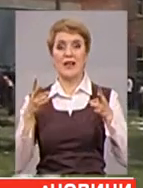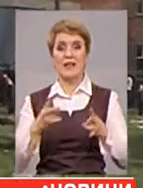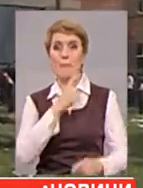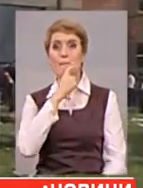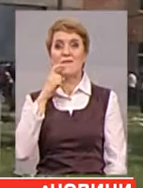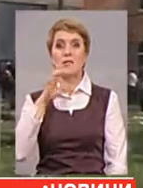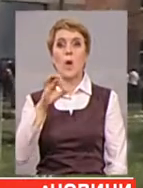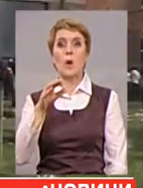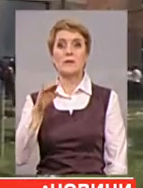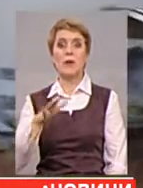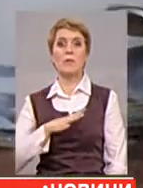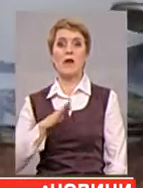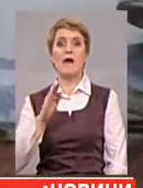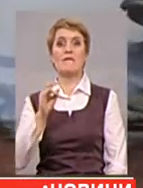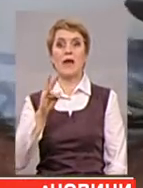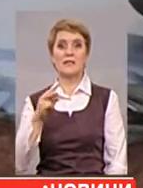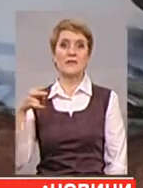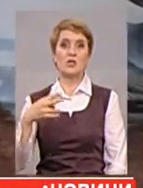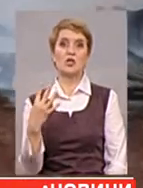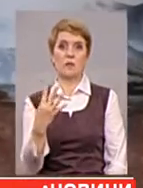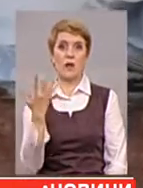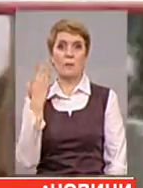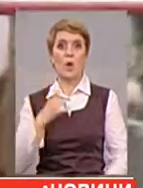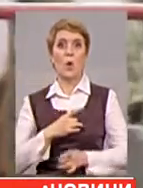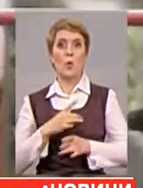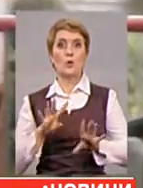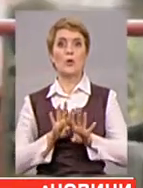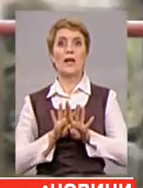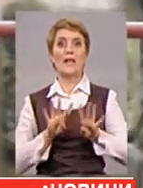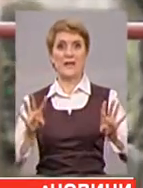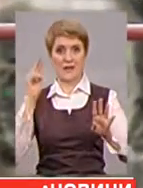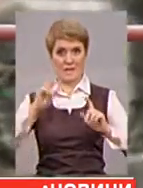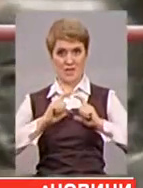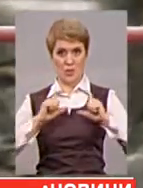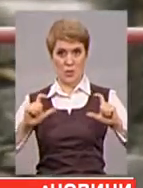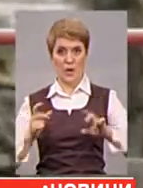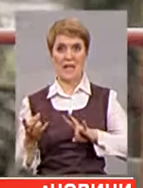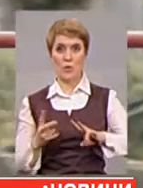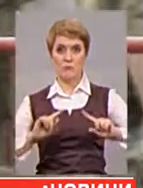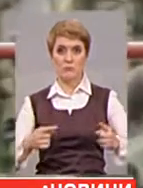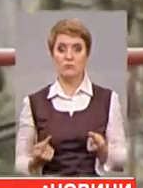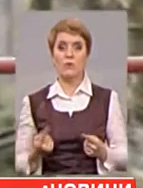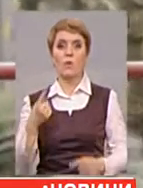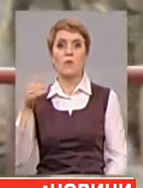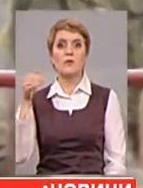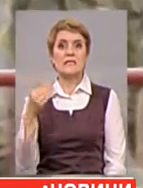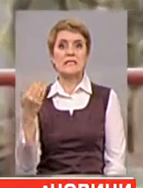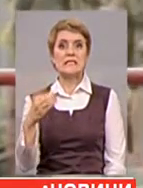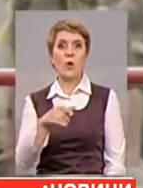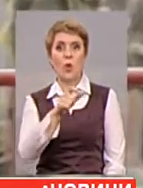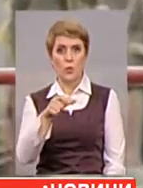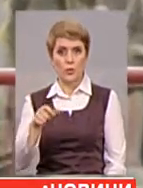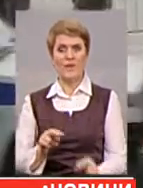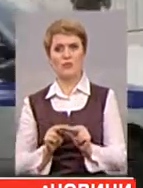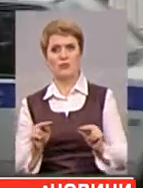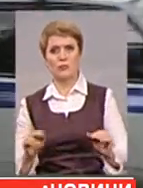сталася у вересні 2004-го. Під час урочистої лінійки у школі Беслана терористи взяли в заручники понад 1100 людей. Серед них –